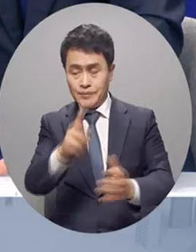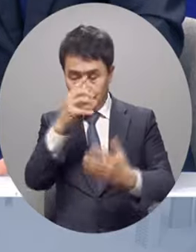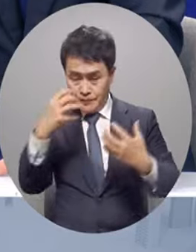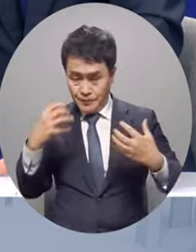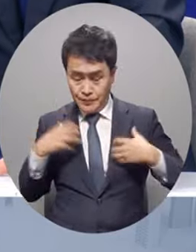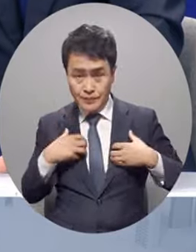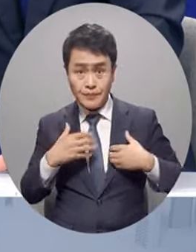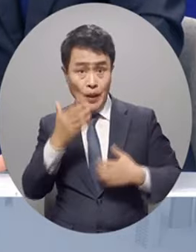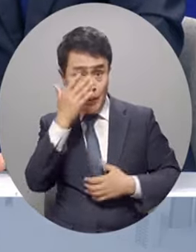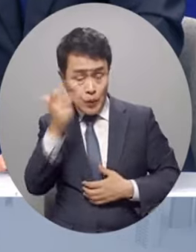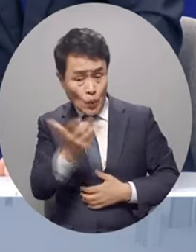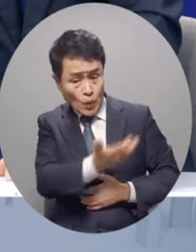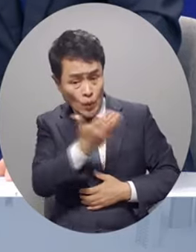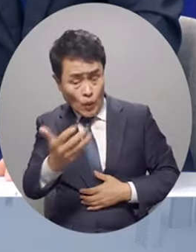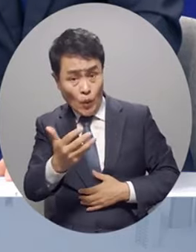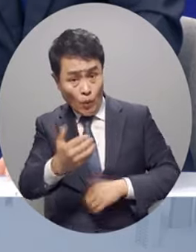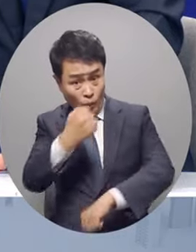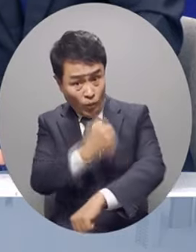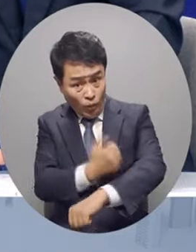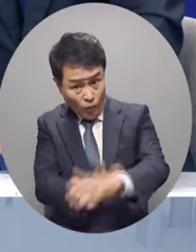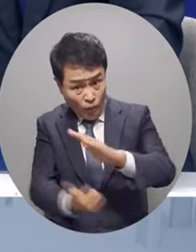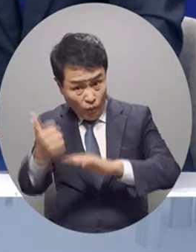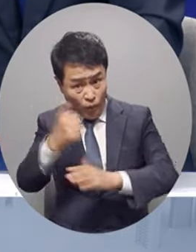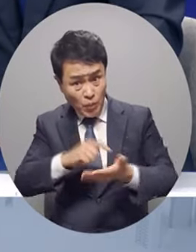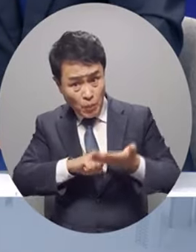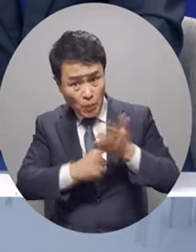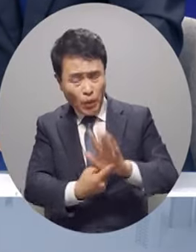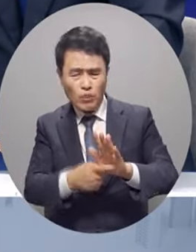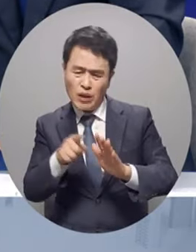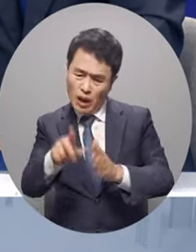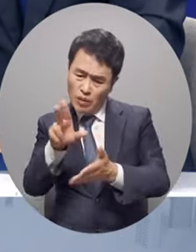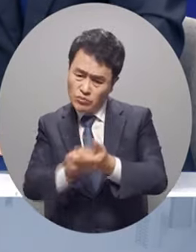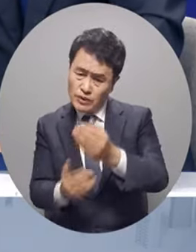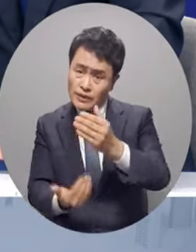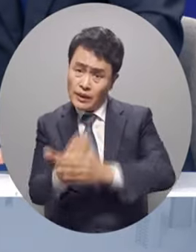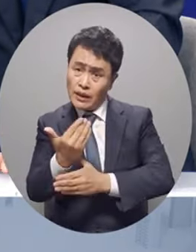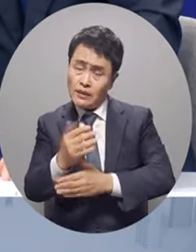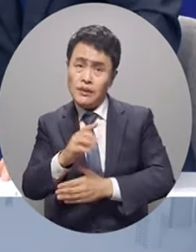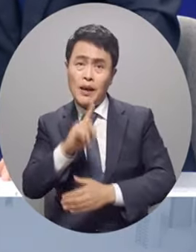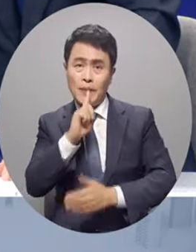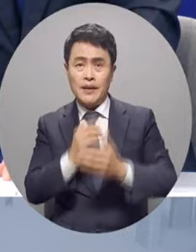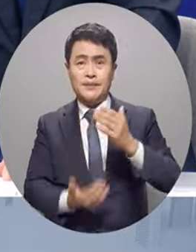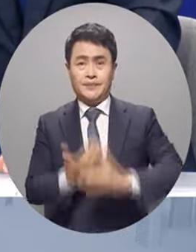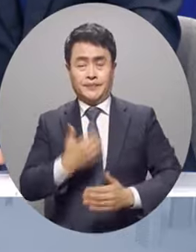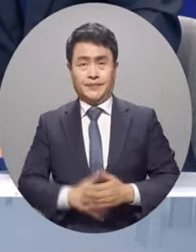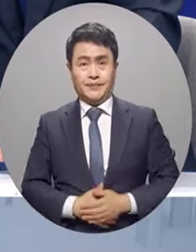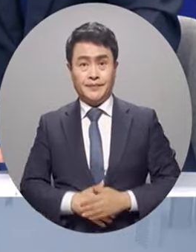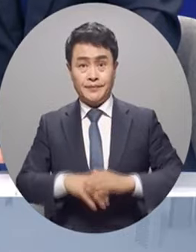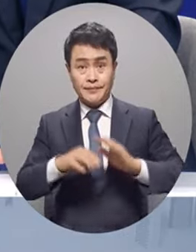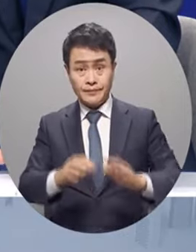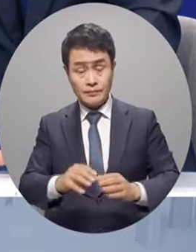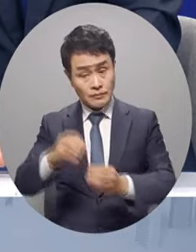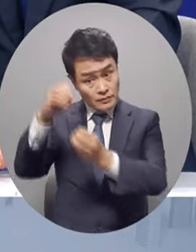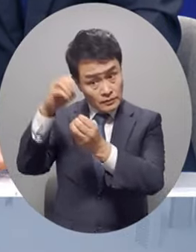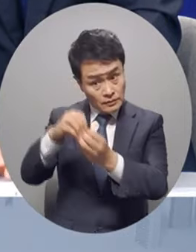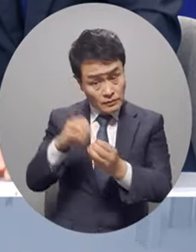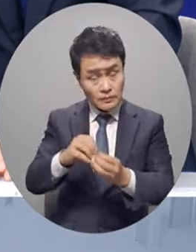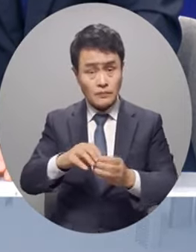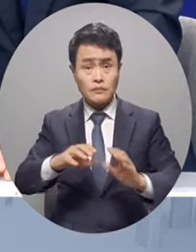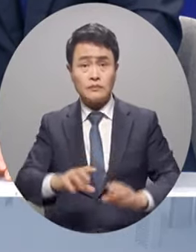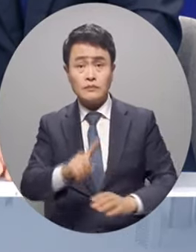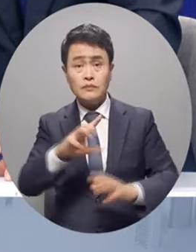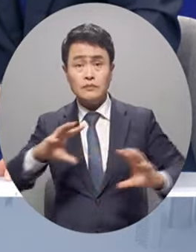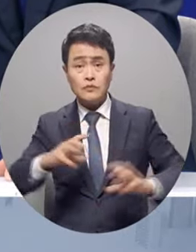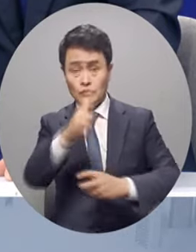성과를 성급하게 보여주려다 보니까 일종에 사고가 난 것 아니냐고도 지적하고 있는데요 관행대로 했다는이 국토부의 설명